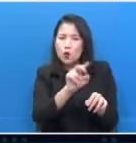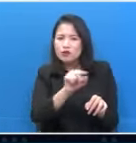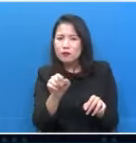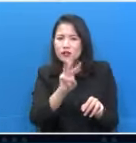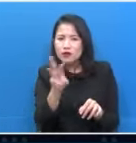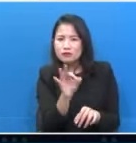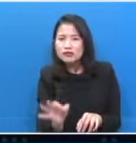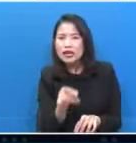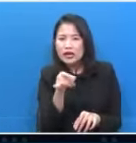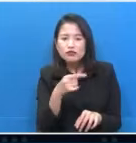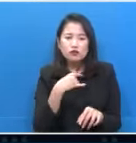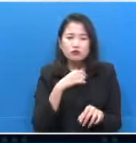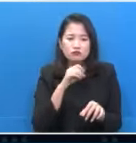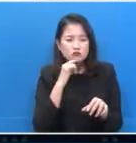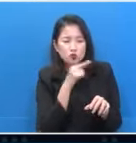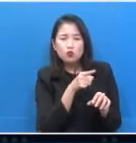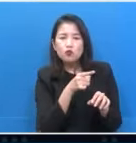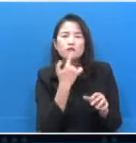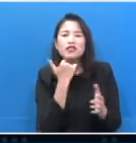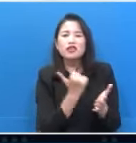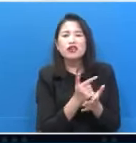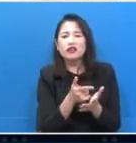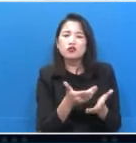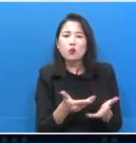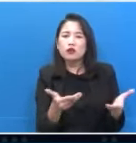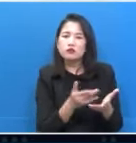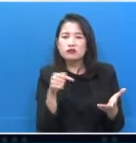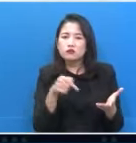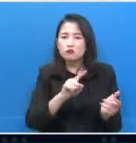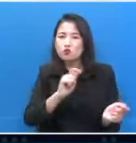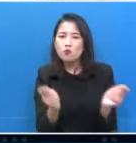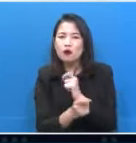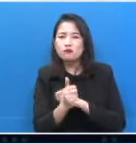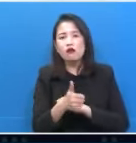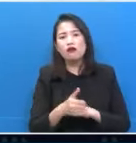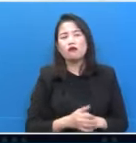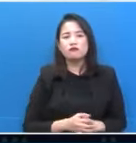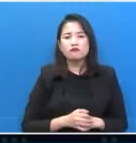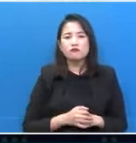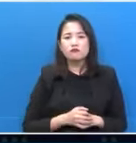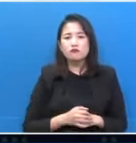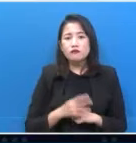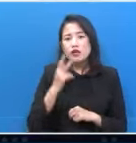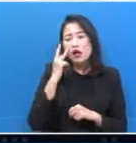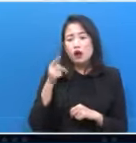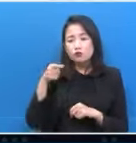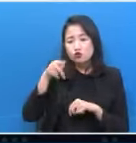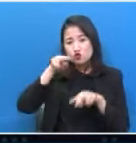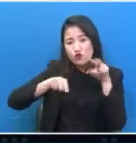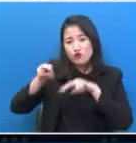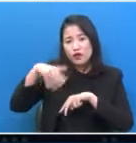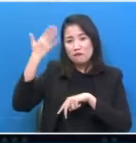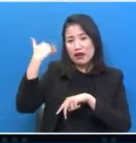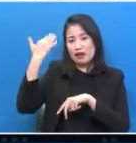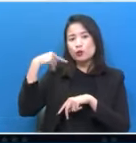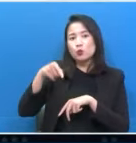di situasi yang sangat ketat seperti ini menjadi sangat penting gitu. Dan di survei telepon yang kita lakukan